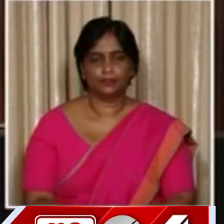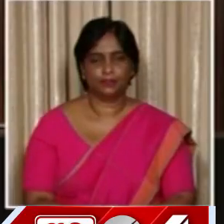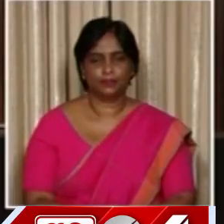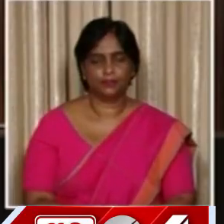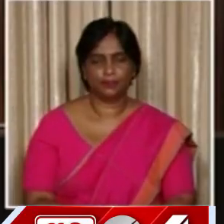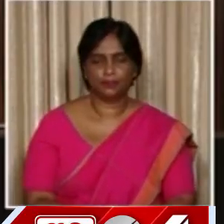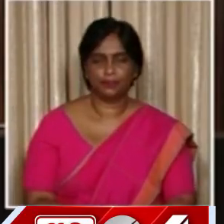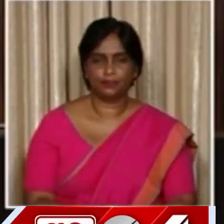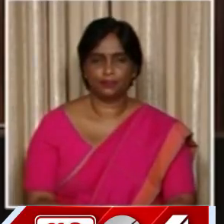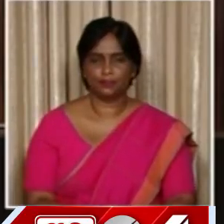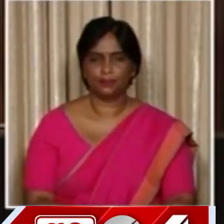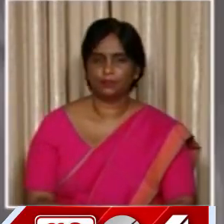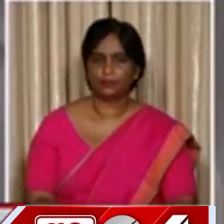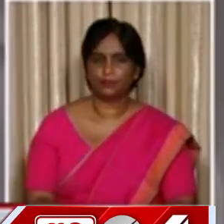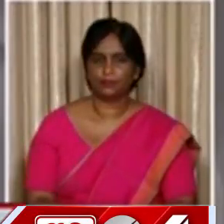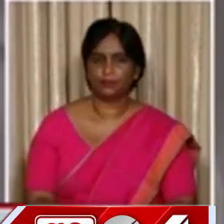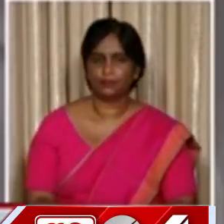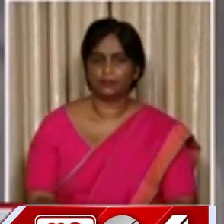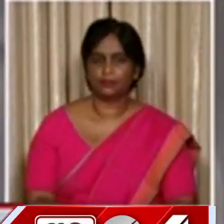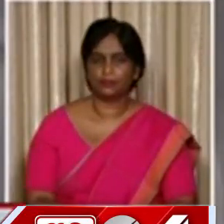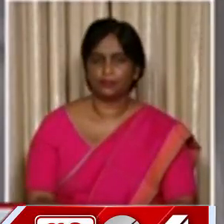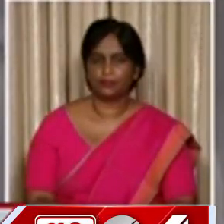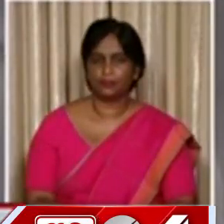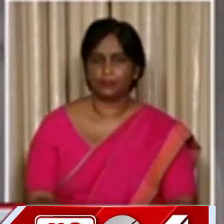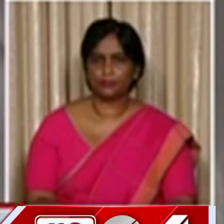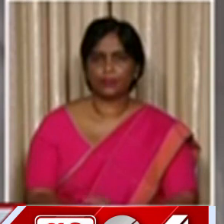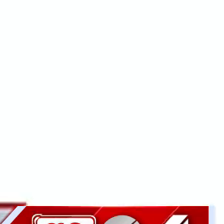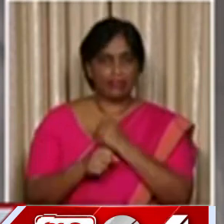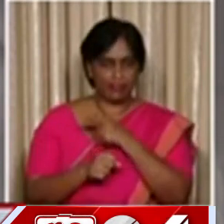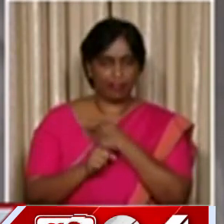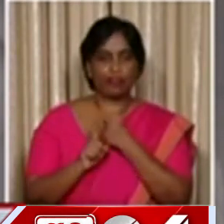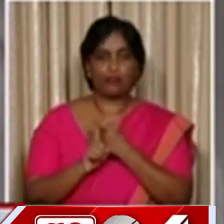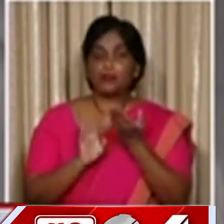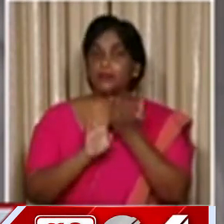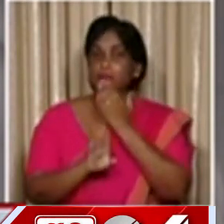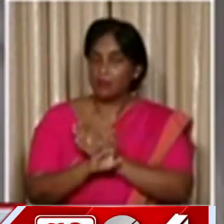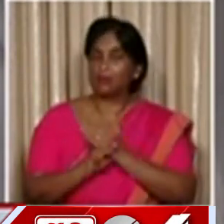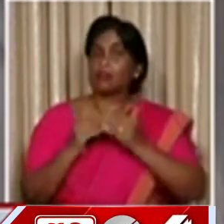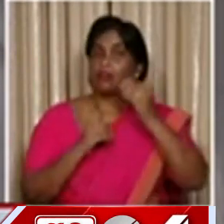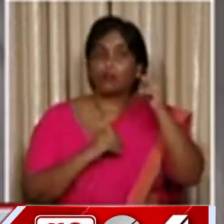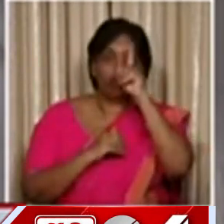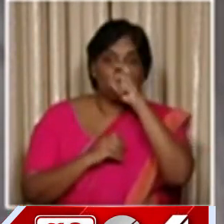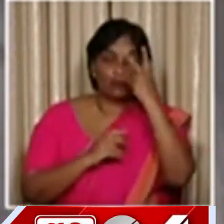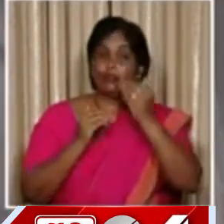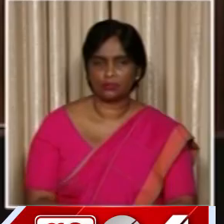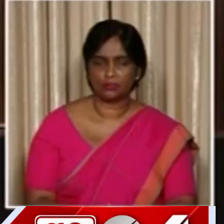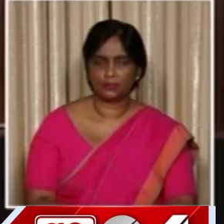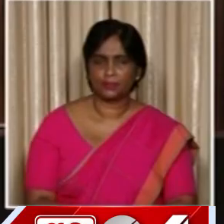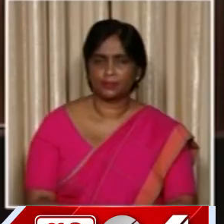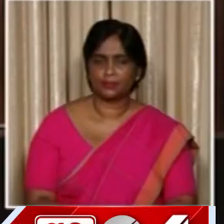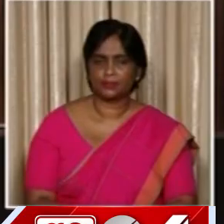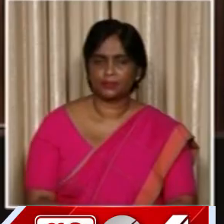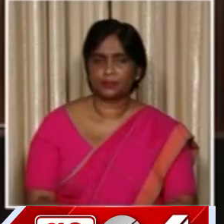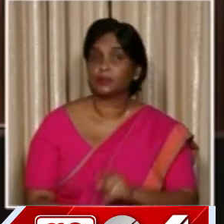වීරසිංහ Point of order. මේ ගෙමිදු කුමාරතුංග මන්තුමා මීට කලින් කල් අරගෙන මාස දෙකක් කල් ගත්ත ප්‍රශ්නයක්. නෑ